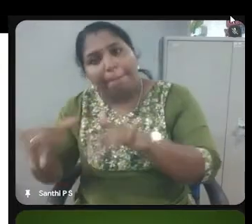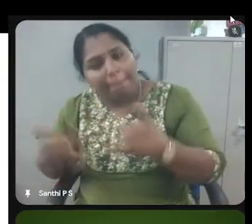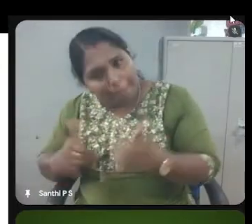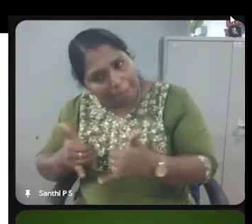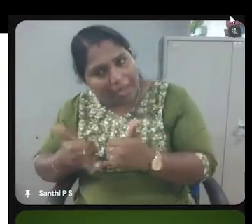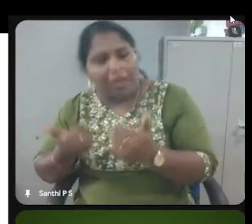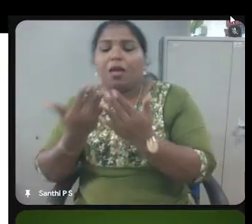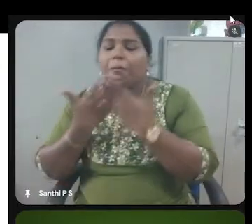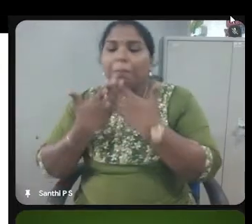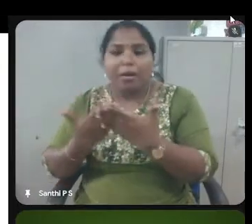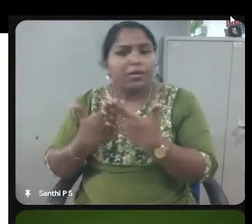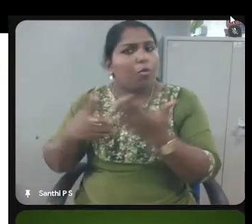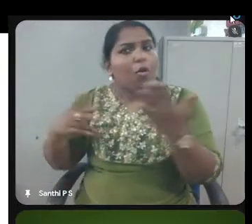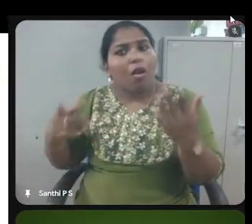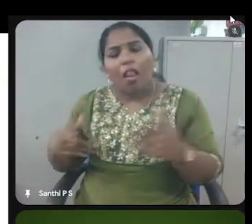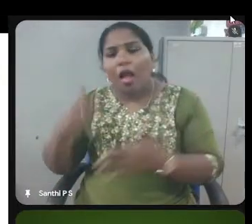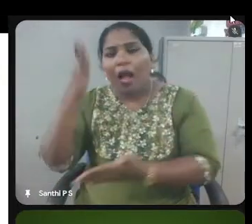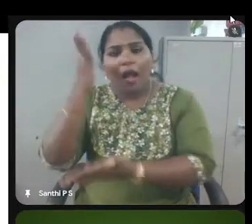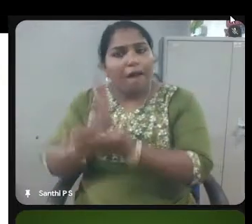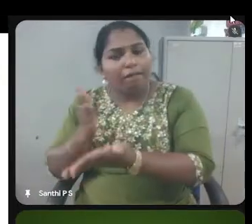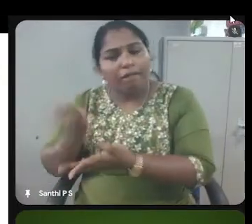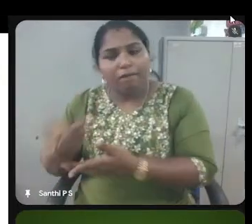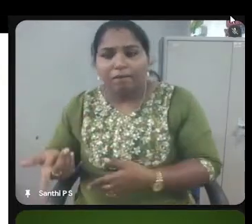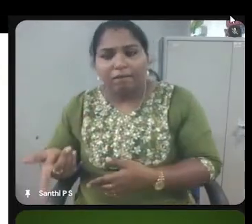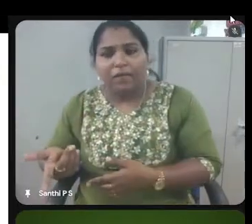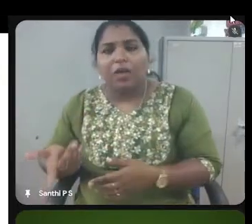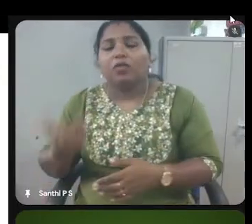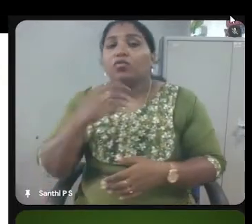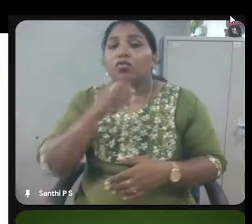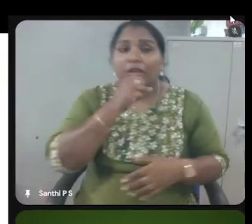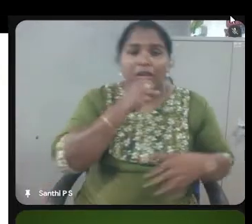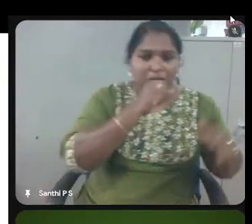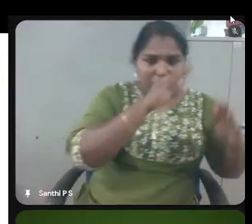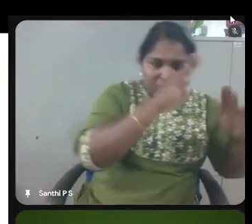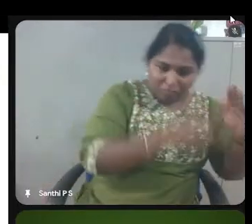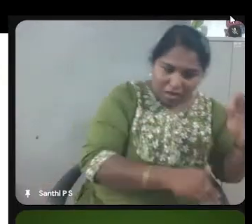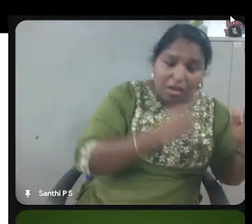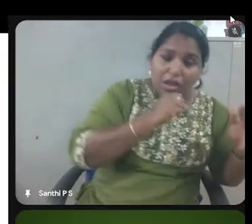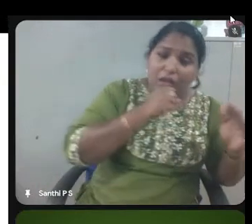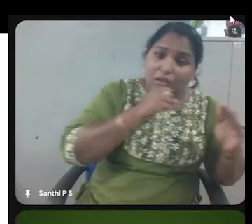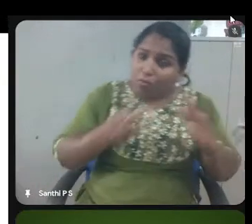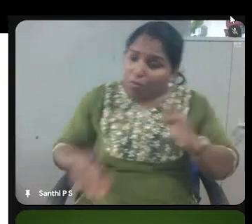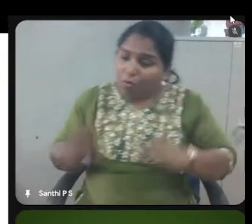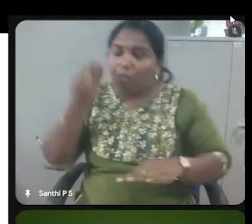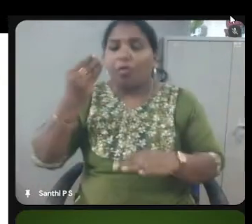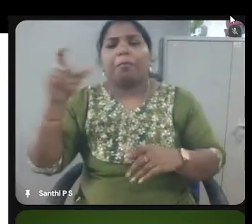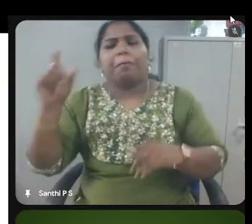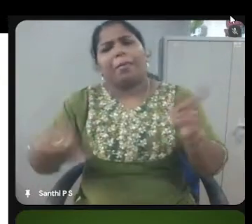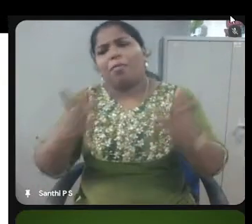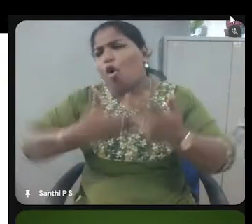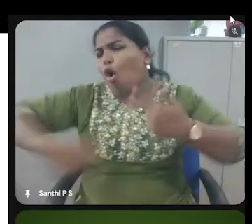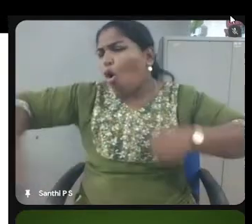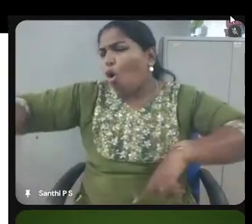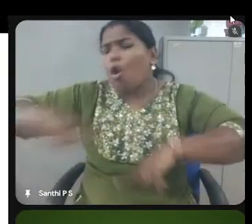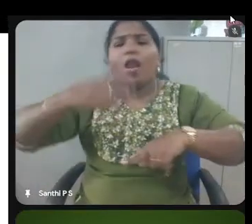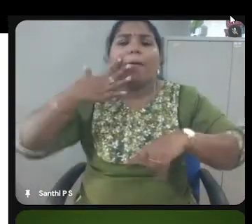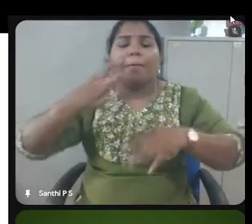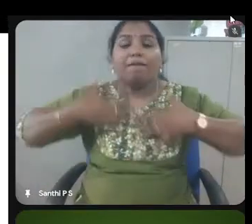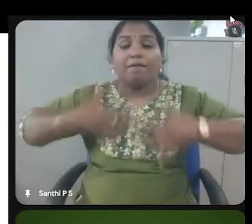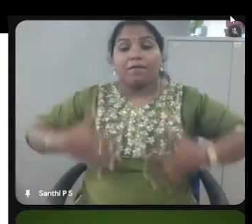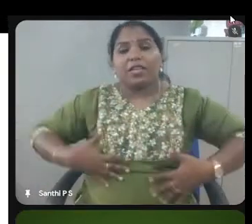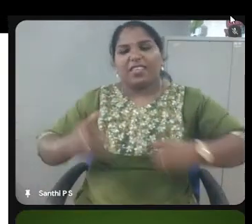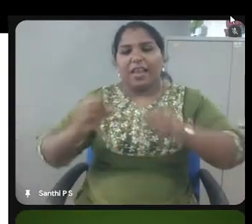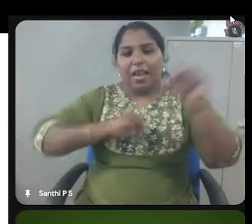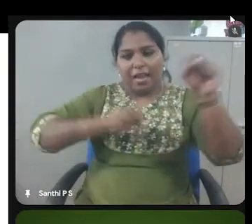നമുക്ക് ചെയ്യേണ്ട ഒരു കാര്യം, കൊച്ചു കുട്ടികൾ മുതൽ മുതിർന്നവർക്ക് വരെ ഫിസിക്കൽ ആക്ടിവിറ്റി ഇല്ല. അപ്പൊ ഫിസിക്കൽ ആക്ടിവിറ്റി തന്നെ നമുക്ക്